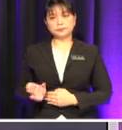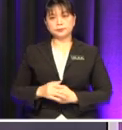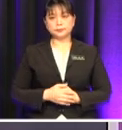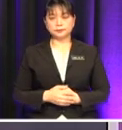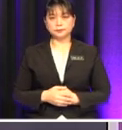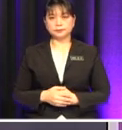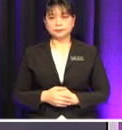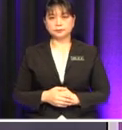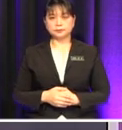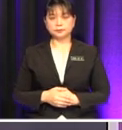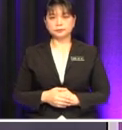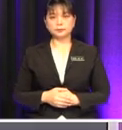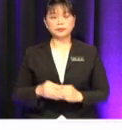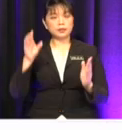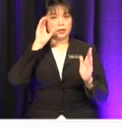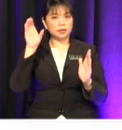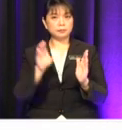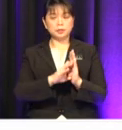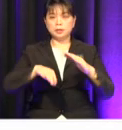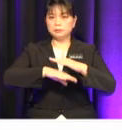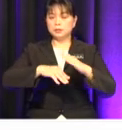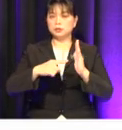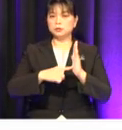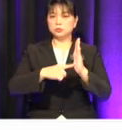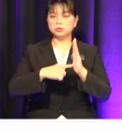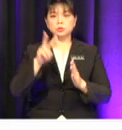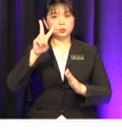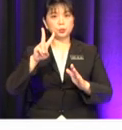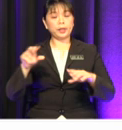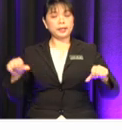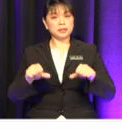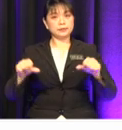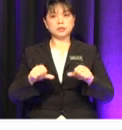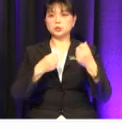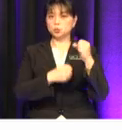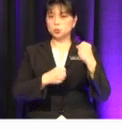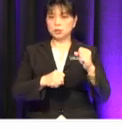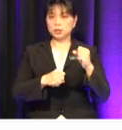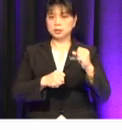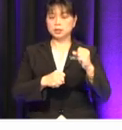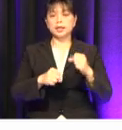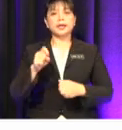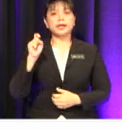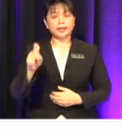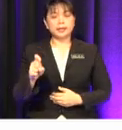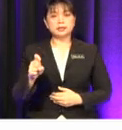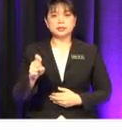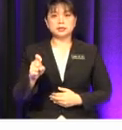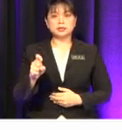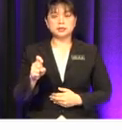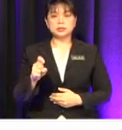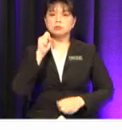saya konsikan gambar di bawah menunjukkan 2 activity sukan Oke X bebassica lebah Raya